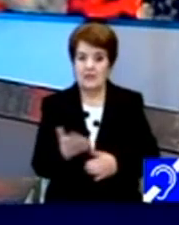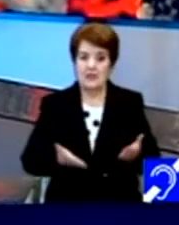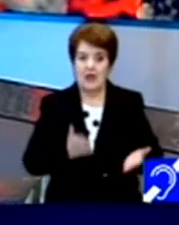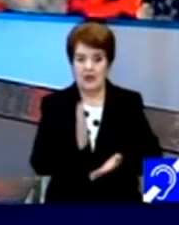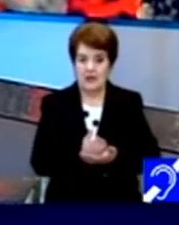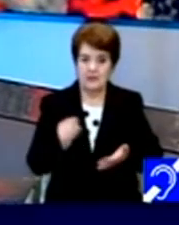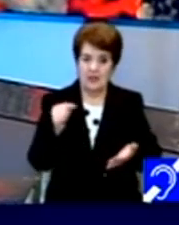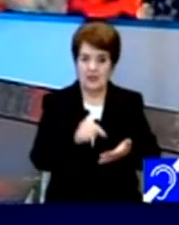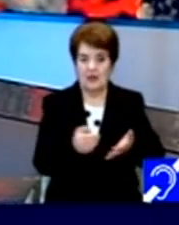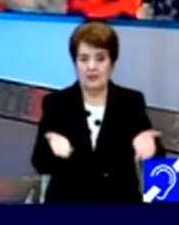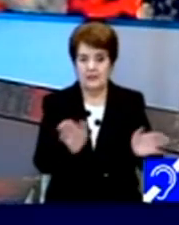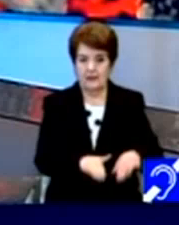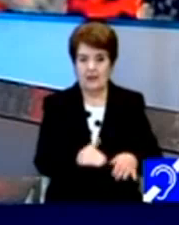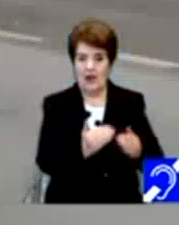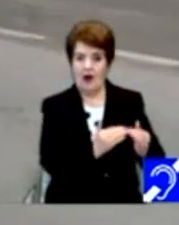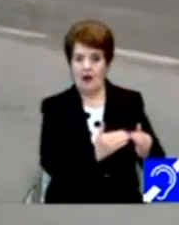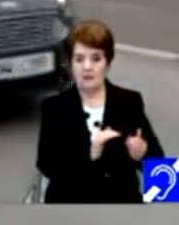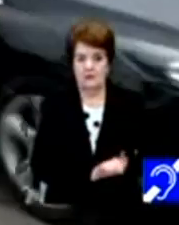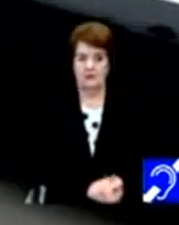este indicat să stea acasă.